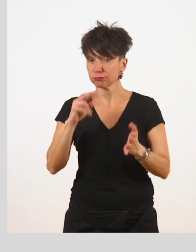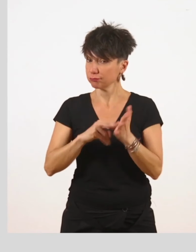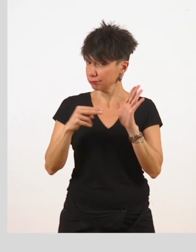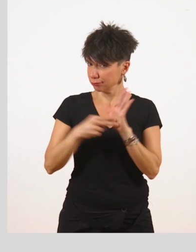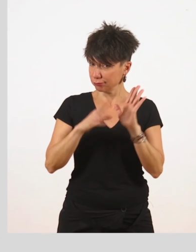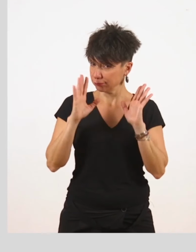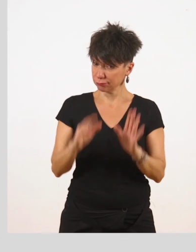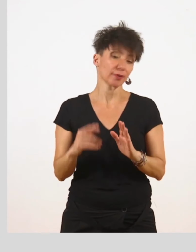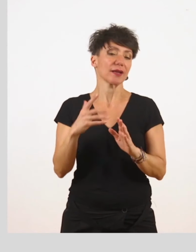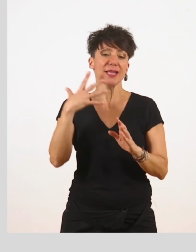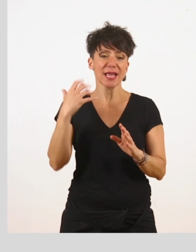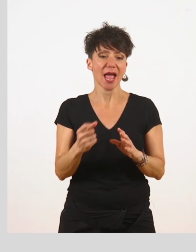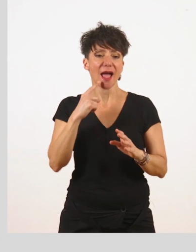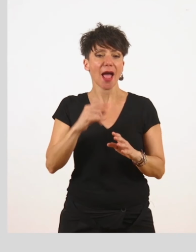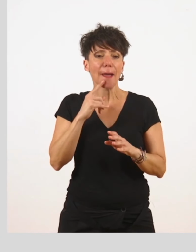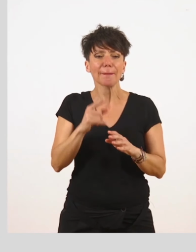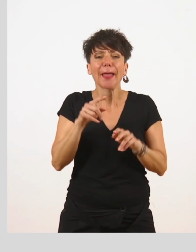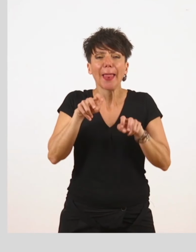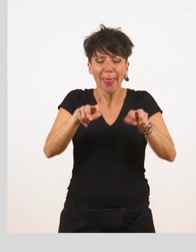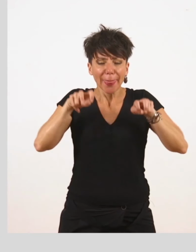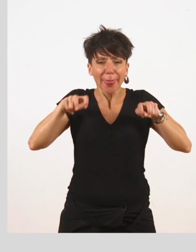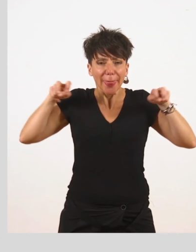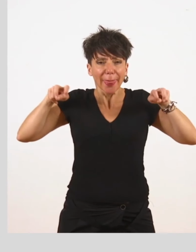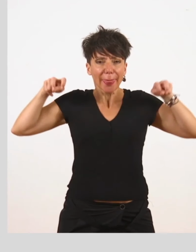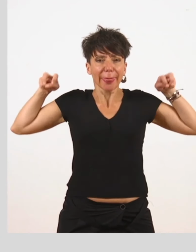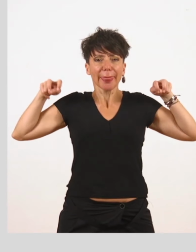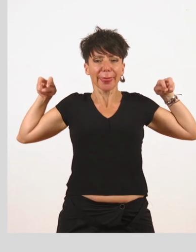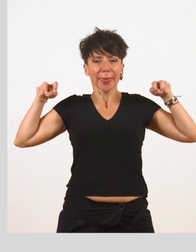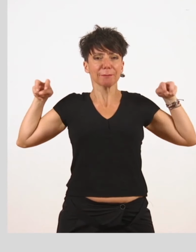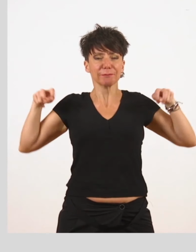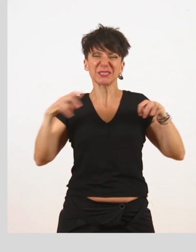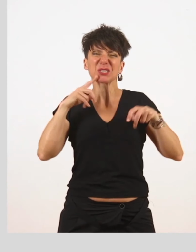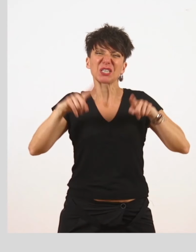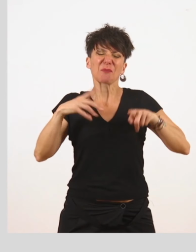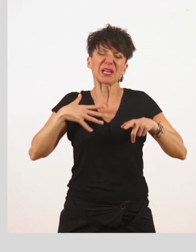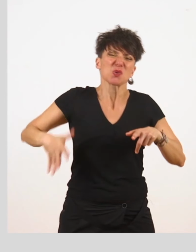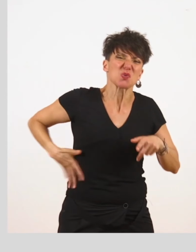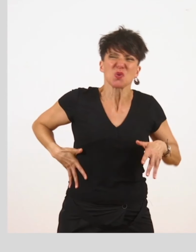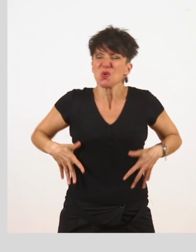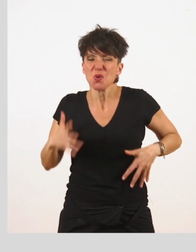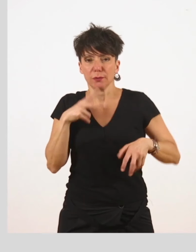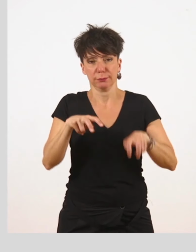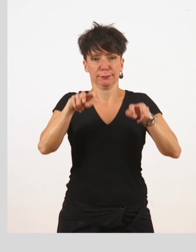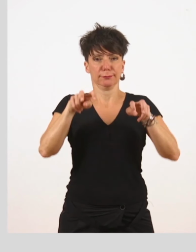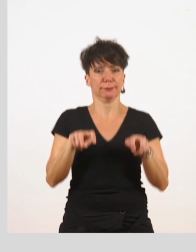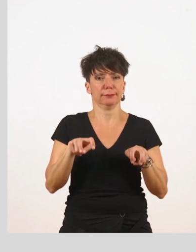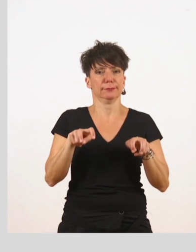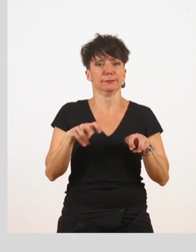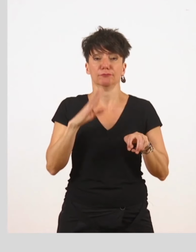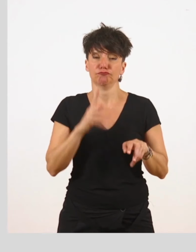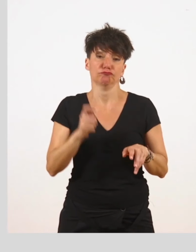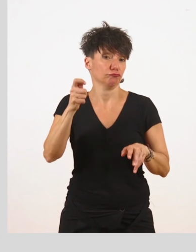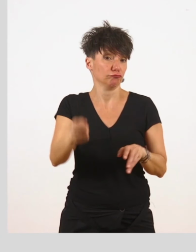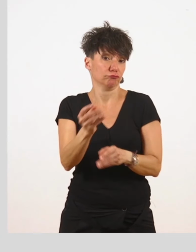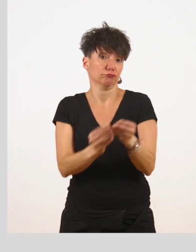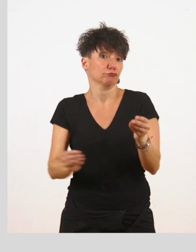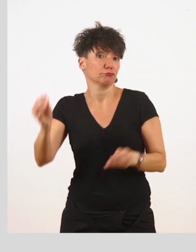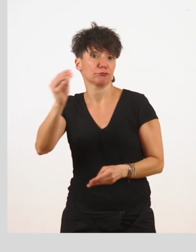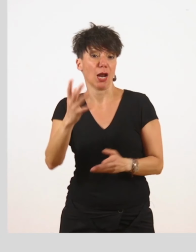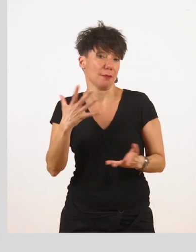κάτι σαν εξέδρες, μικρά καθίσματα για τον κόσμο που ήθελε να είναι καθισμένος, αλλά φυσικά μπορούσε να πληρώσει και κάτι